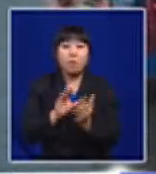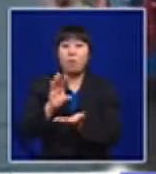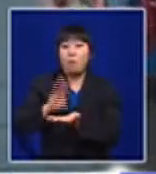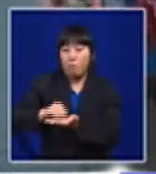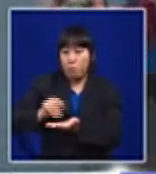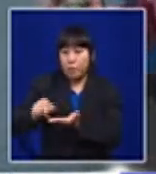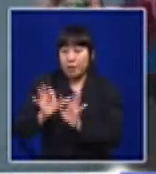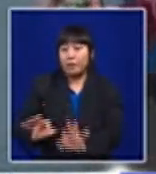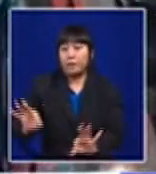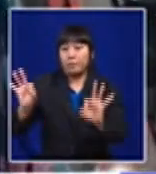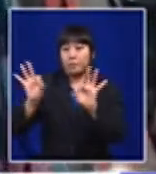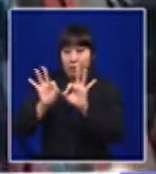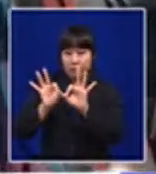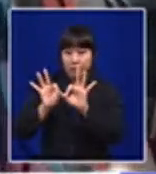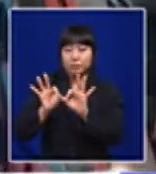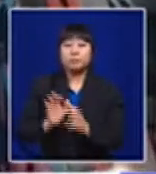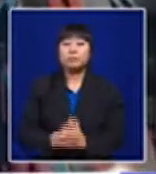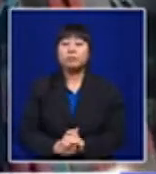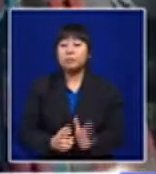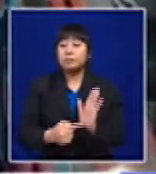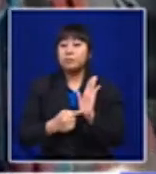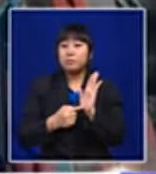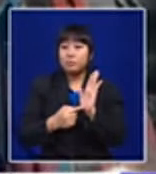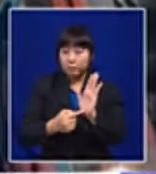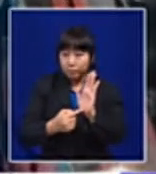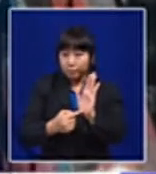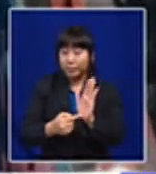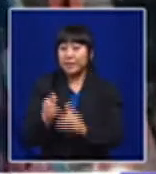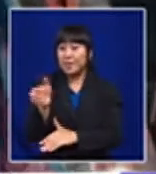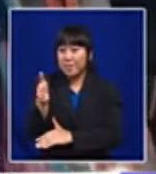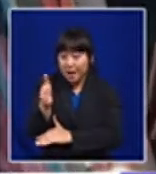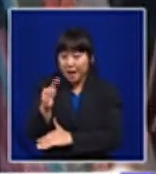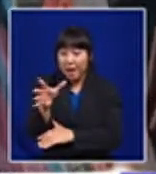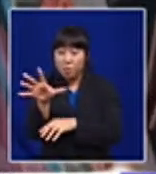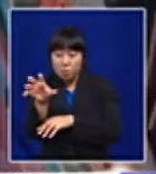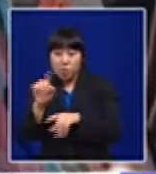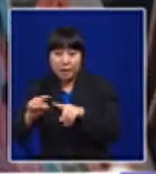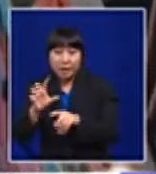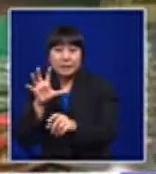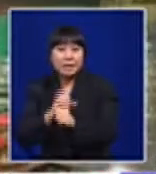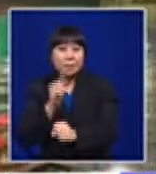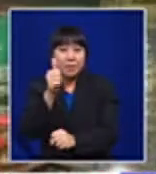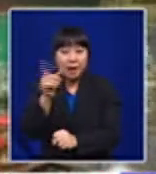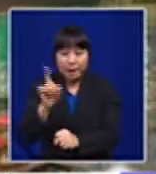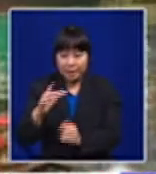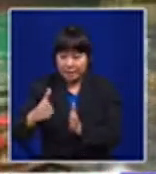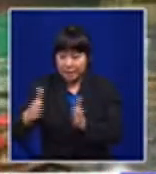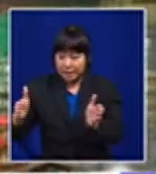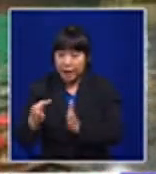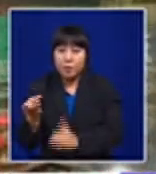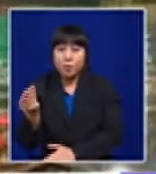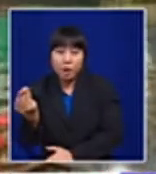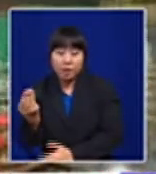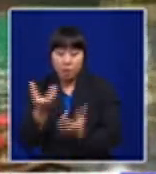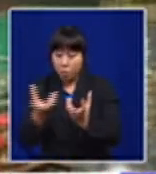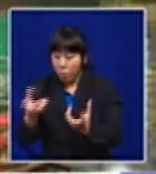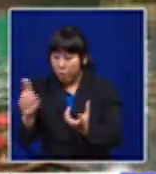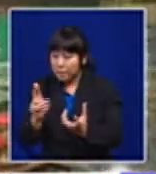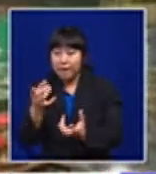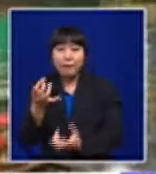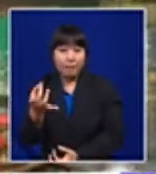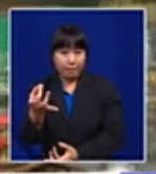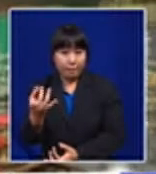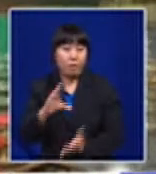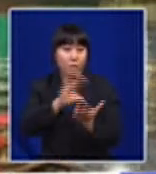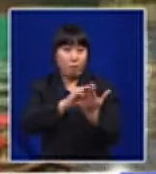ที่สำคัญอาทิชนิดและขนาดของสัตว์น้ำที่จับได้ชนิดของเครื่องมือที่ใช้ในการประมงซึ่งข้อมูลดังกล่าวจ